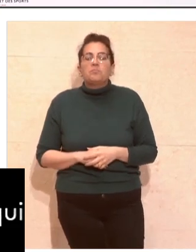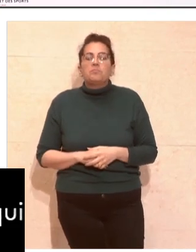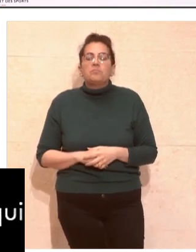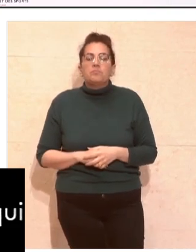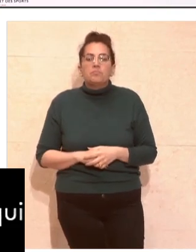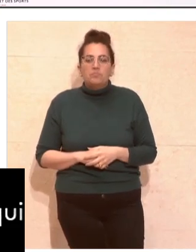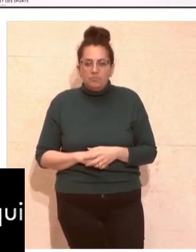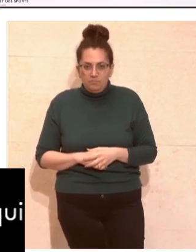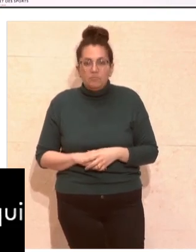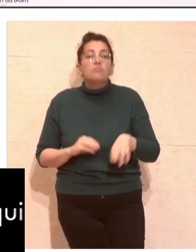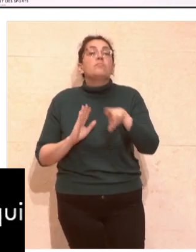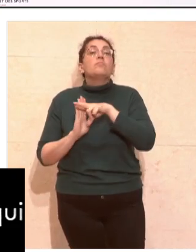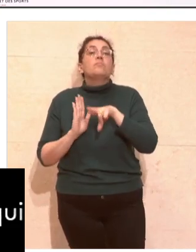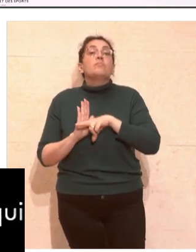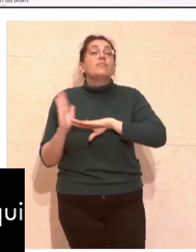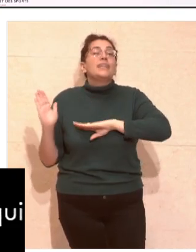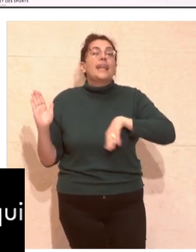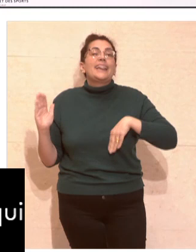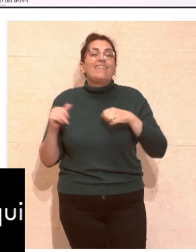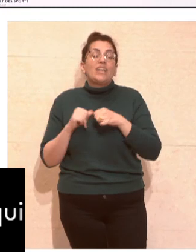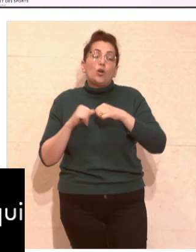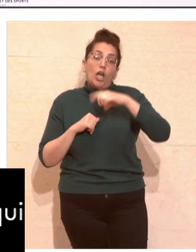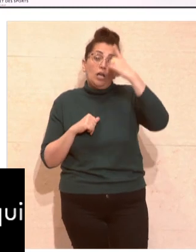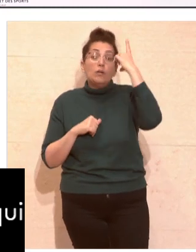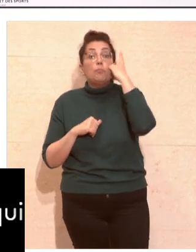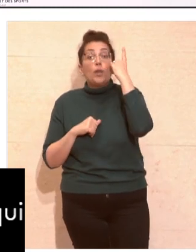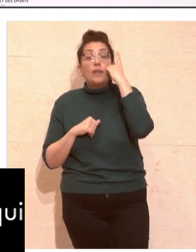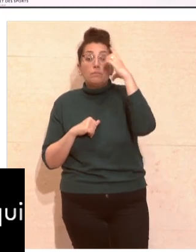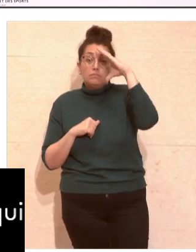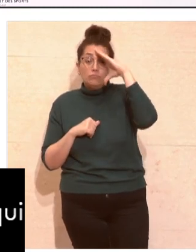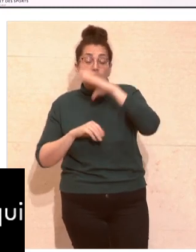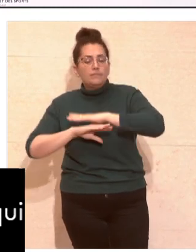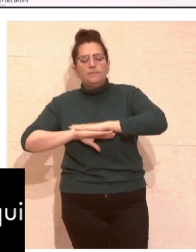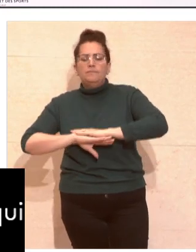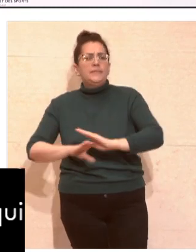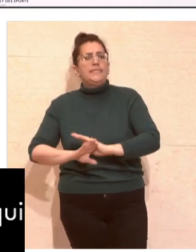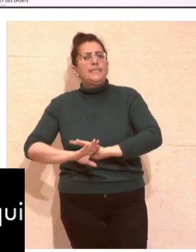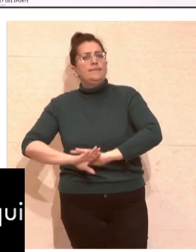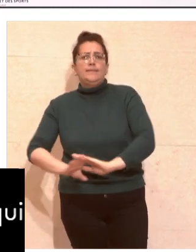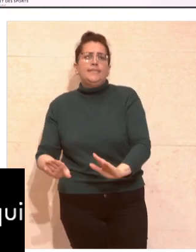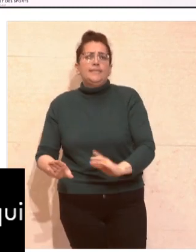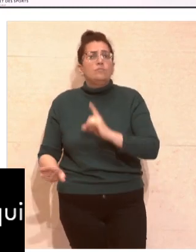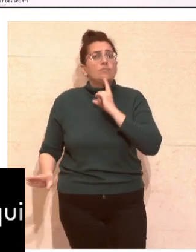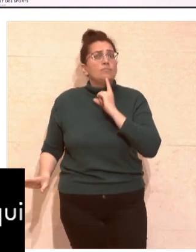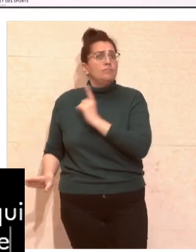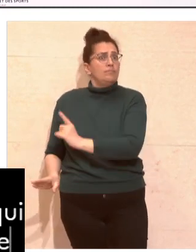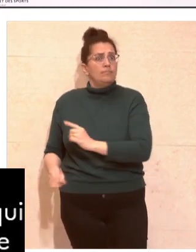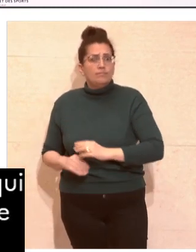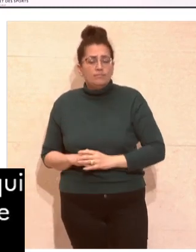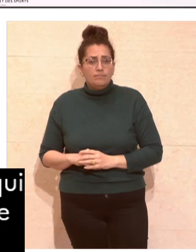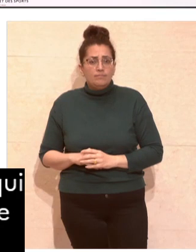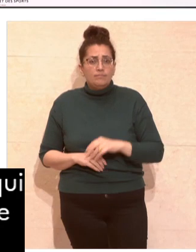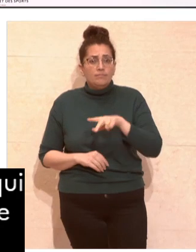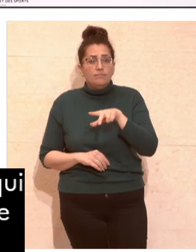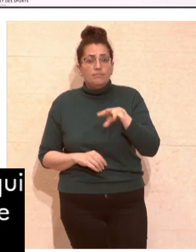La dernière règle qu'on a testée, c'est pas de téléphone dans la chambre. Et quand les parents mettent en place ce genre de règle, eh bien, on gagne